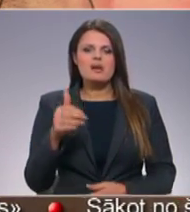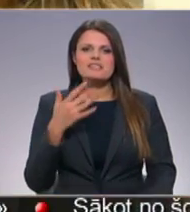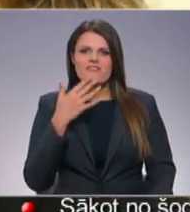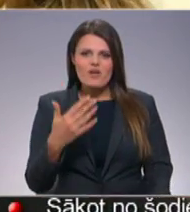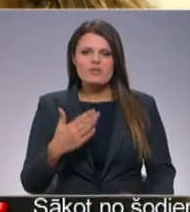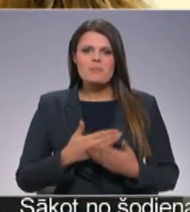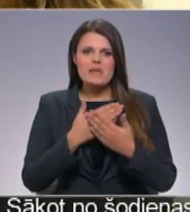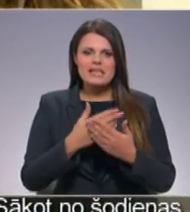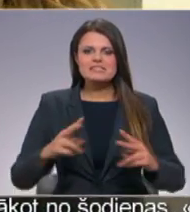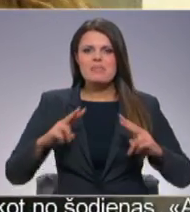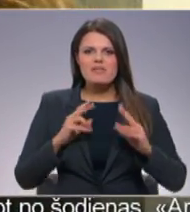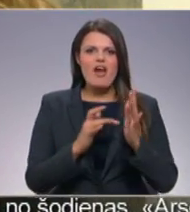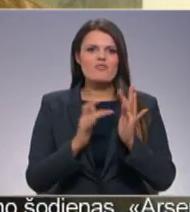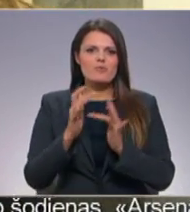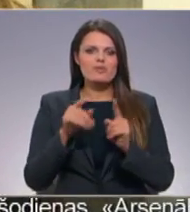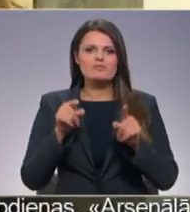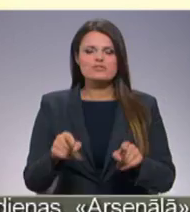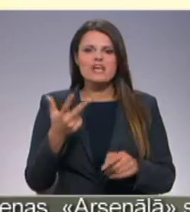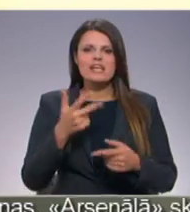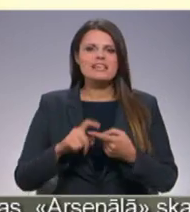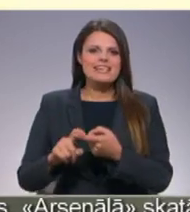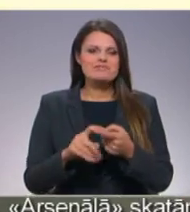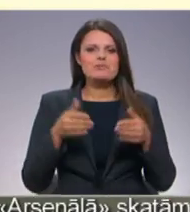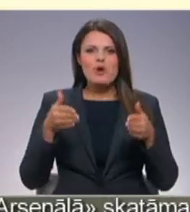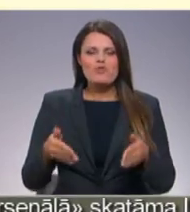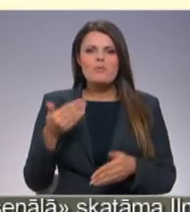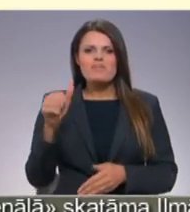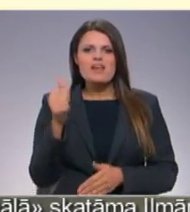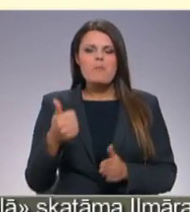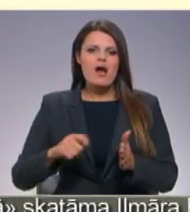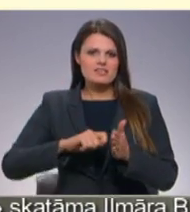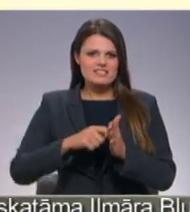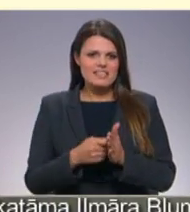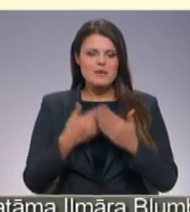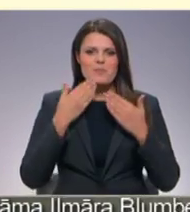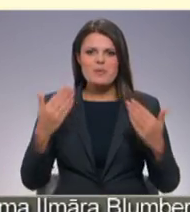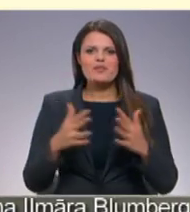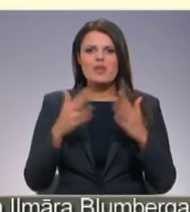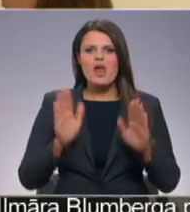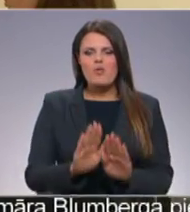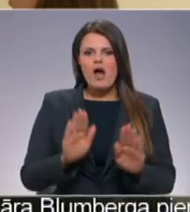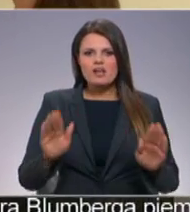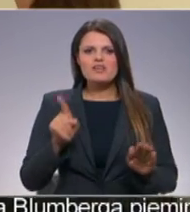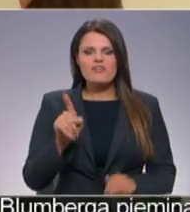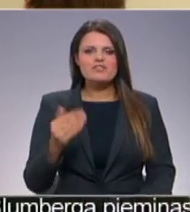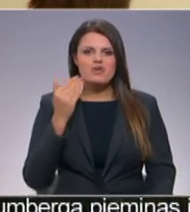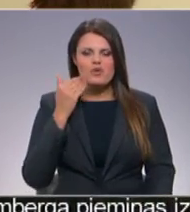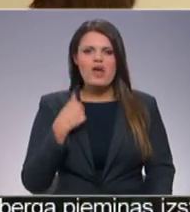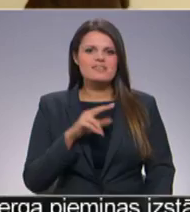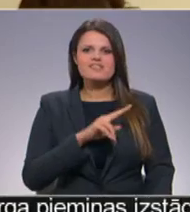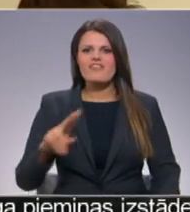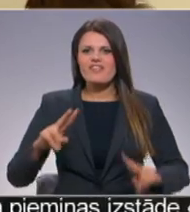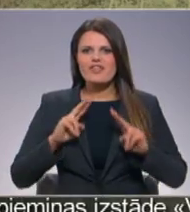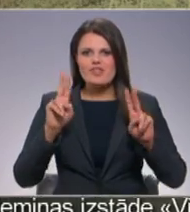Šī trīsvienība kļuva par mākslinieka Ilmāra Blūmberga mākslas atslēgu. Savu pēdējo lielo izstādi Arsenālā Blūmbergs nosauca Es